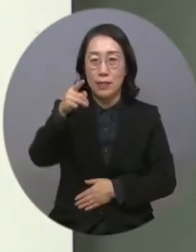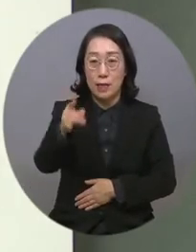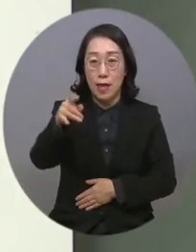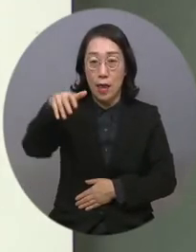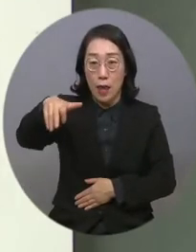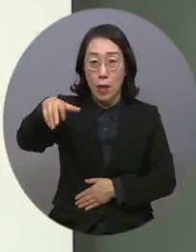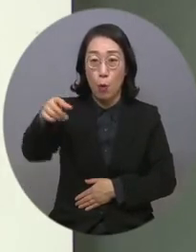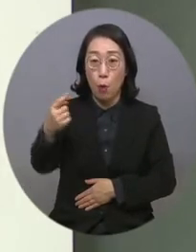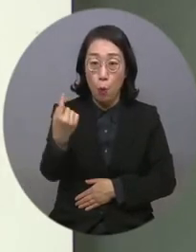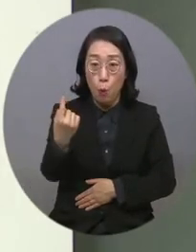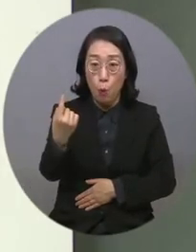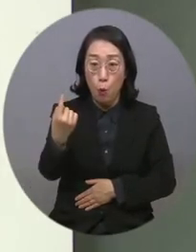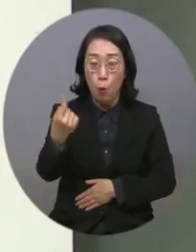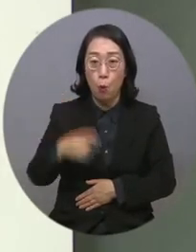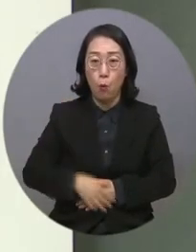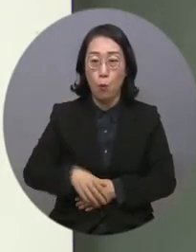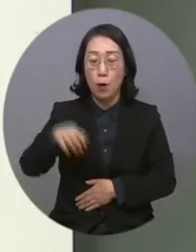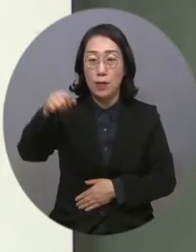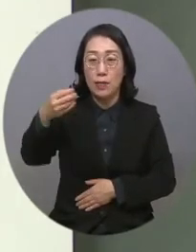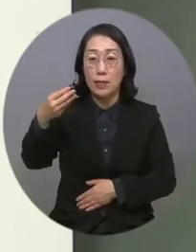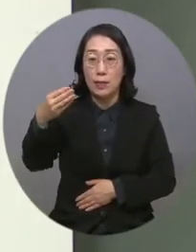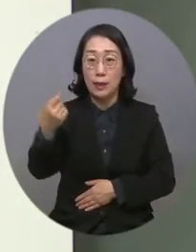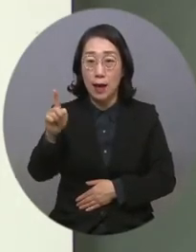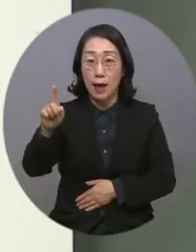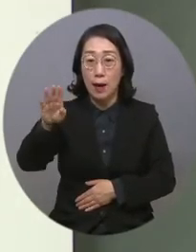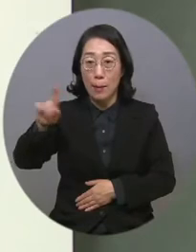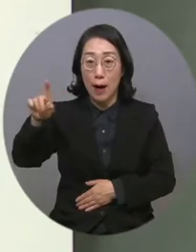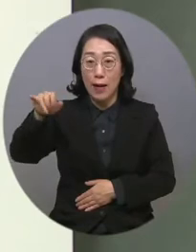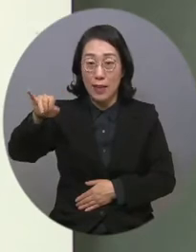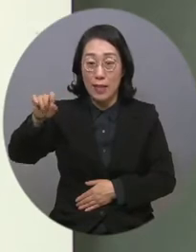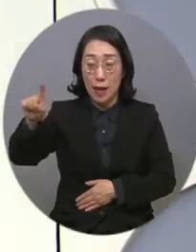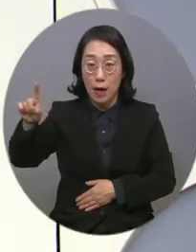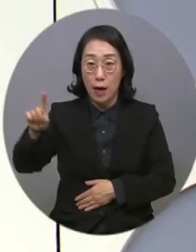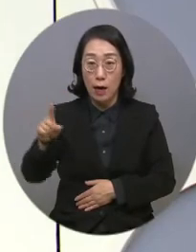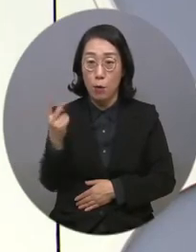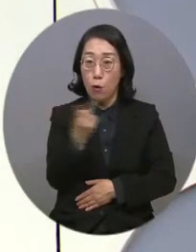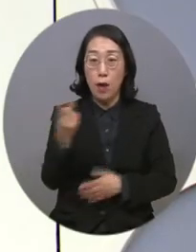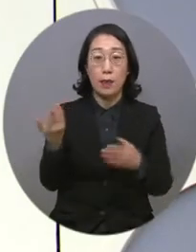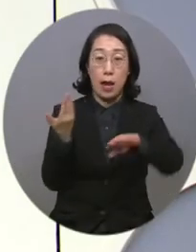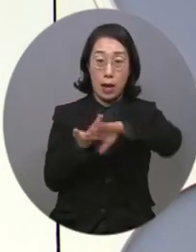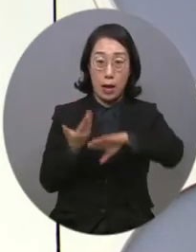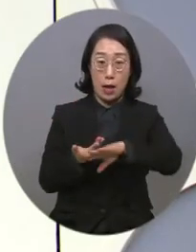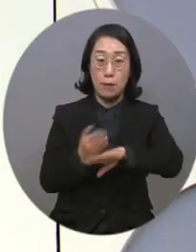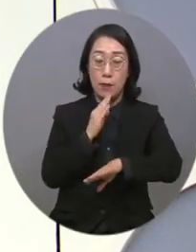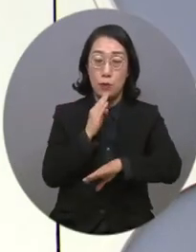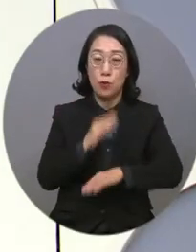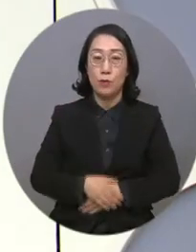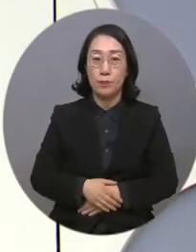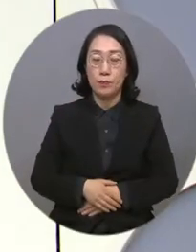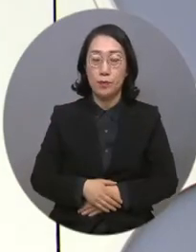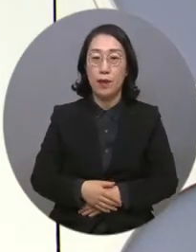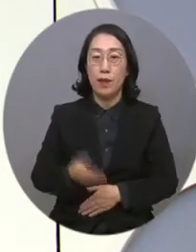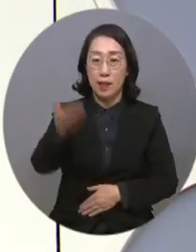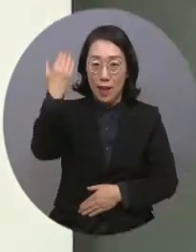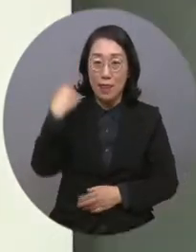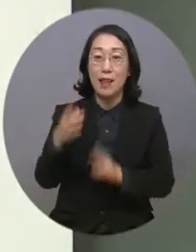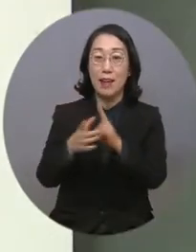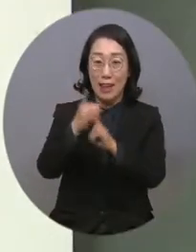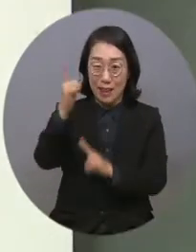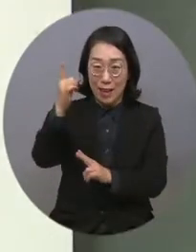슬라바키아, 이 체코와 슬라바키아는 결국은 두 나라 아닙니까? 예, 지금은 두 나라지요. 그렇죠. 예, 예. 옛날에는 하나였는데.